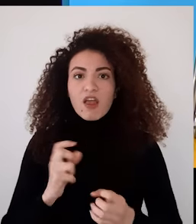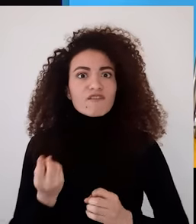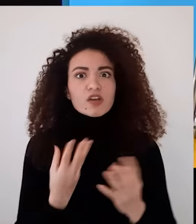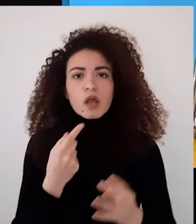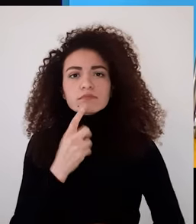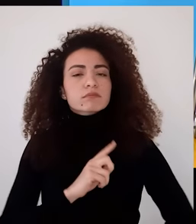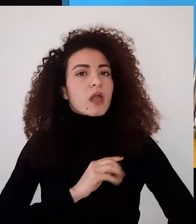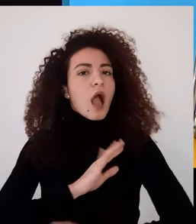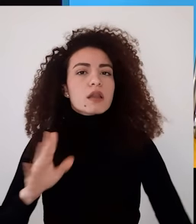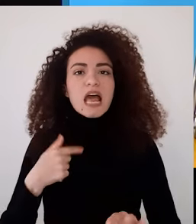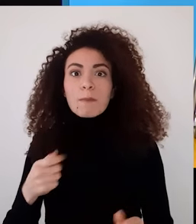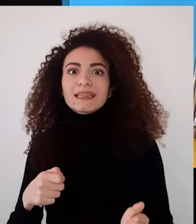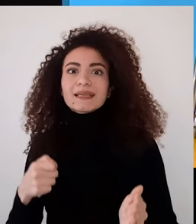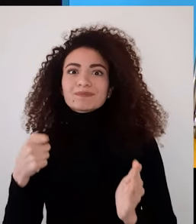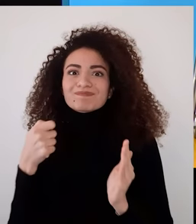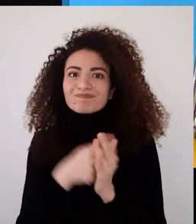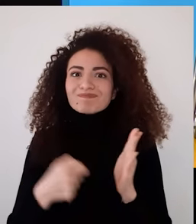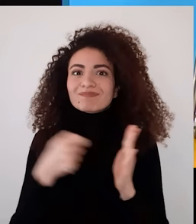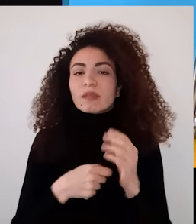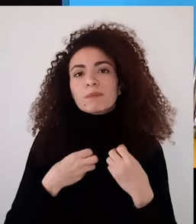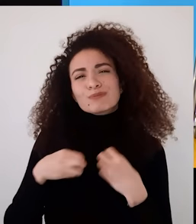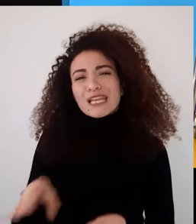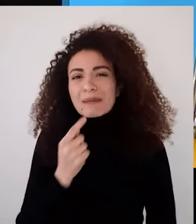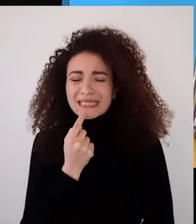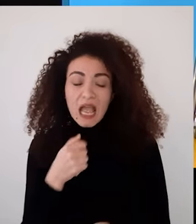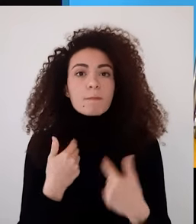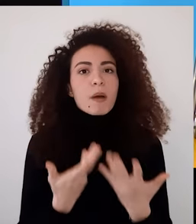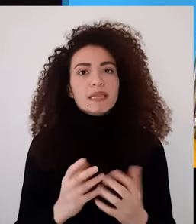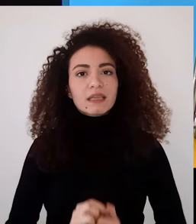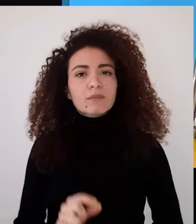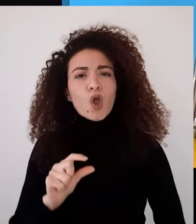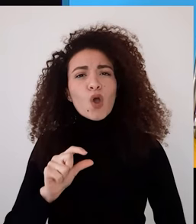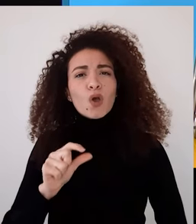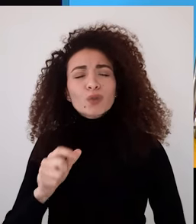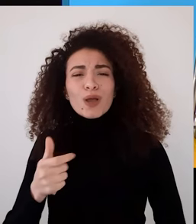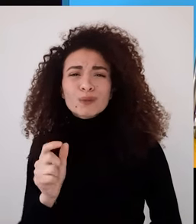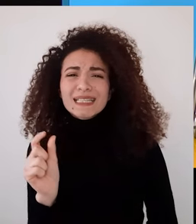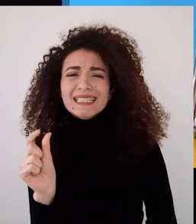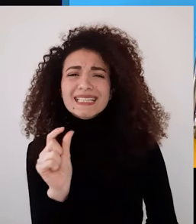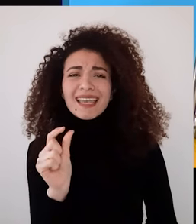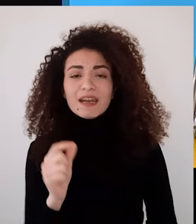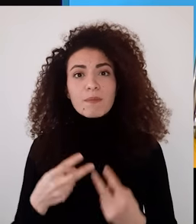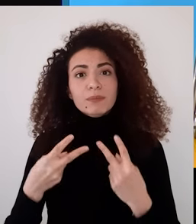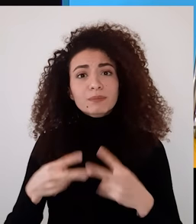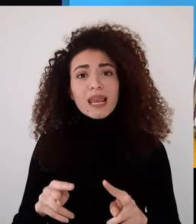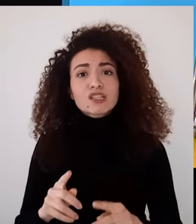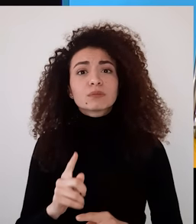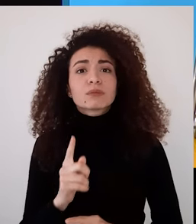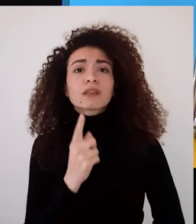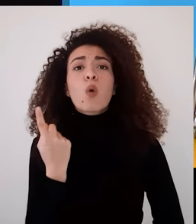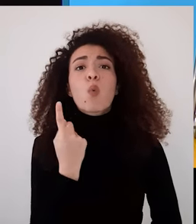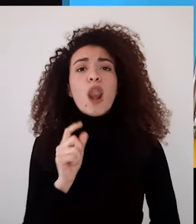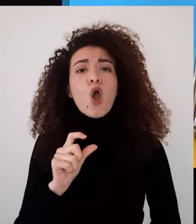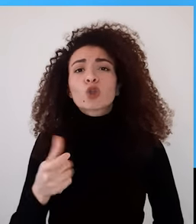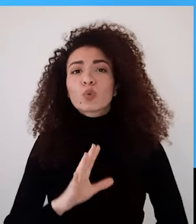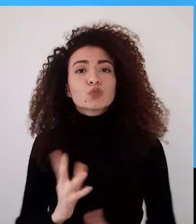قررت أنه تعالج الخجل، فبدأت بخطة التخلص من الخجل. طبقت استراتيجية القيام بخطوات صغيرة انطلاقا من النقطة اللي هي